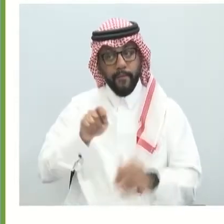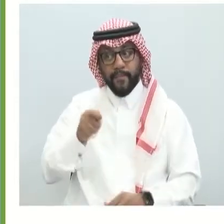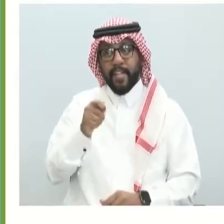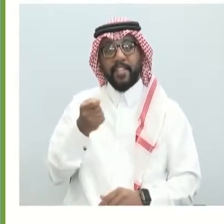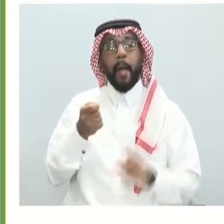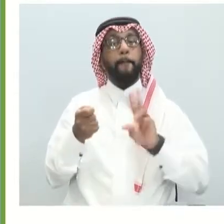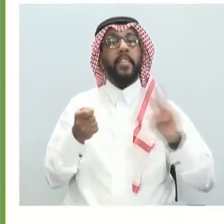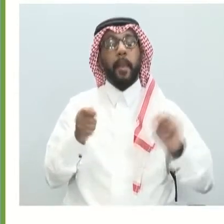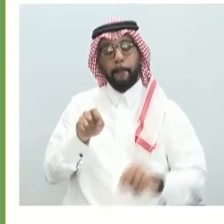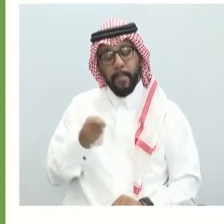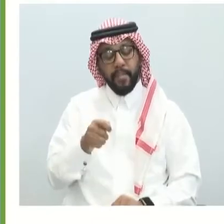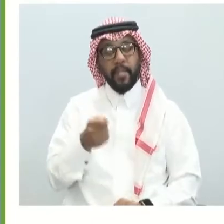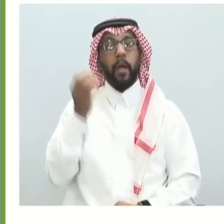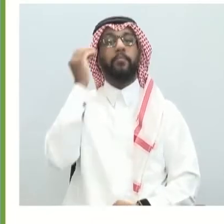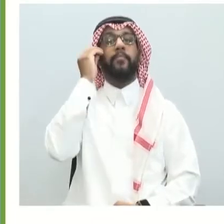للاسئله